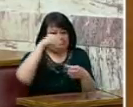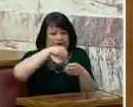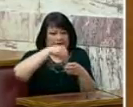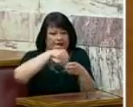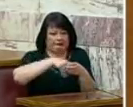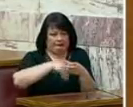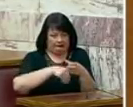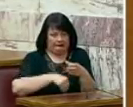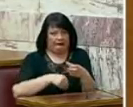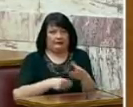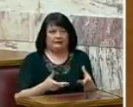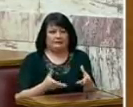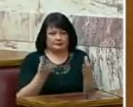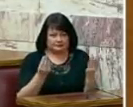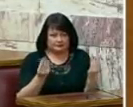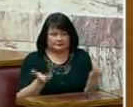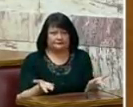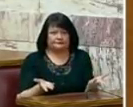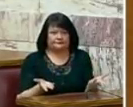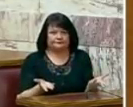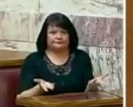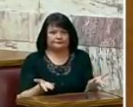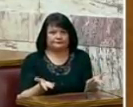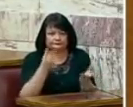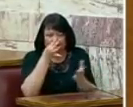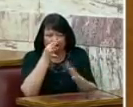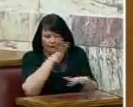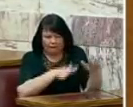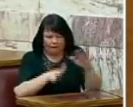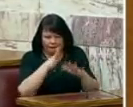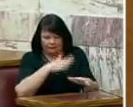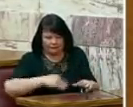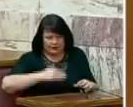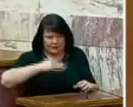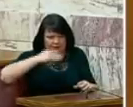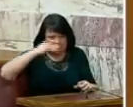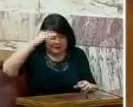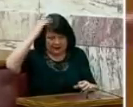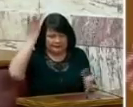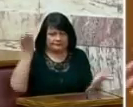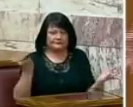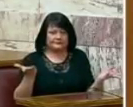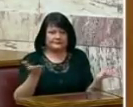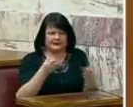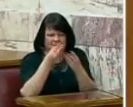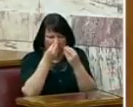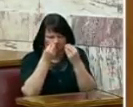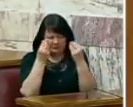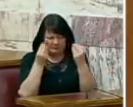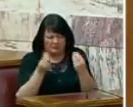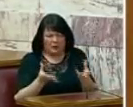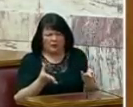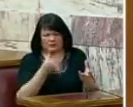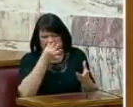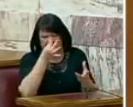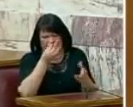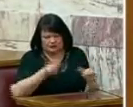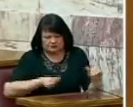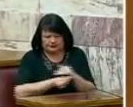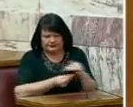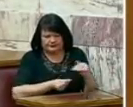ξεπεράσει από πάνω. Στη λαμογιά και στη διαφθορά να έχεις διακινήσει με τις υπογραφές σου δεκάδες